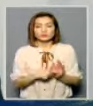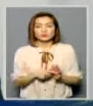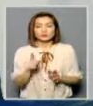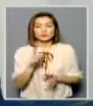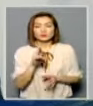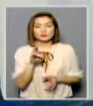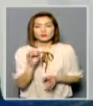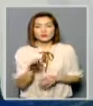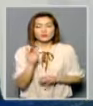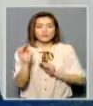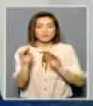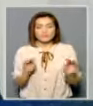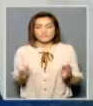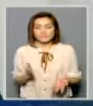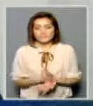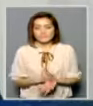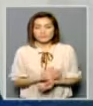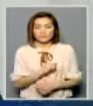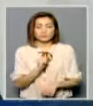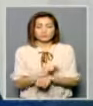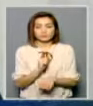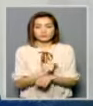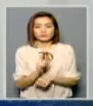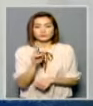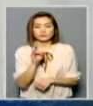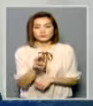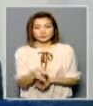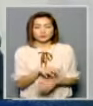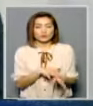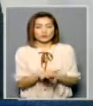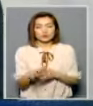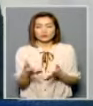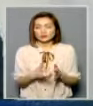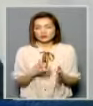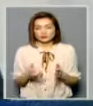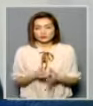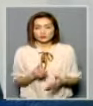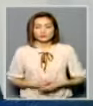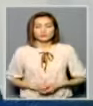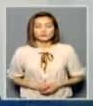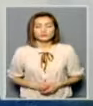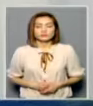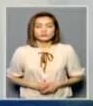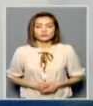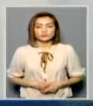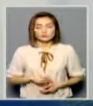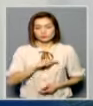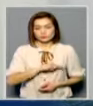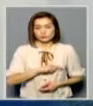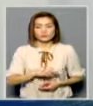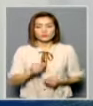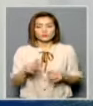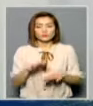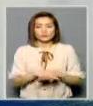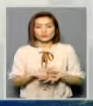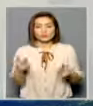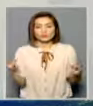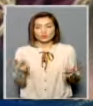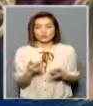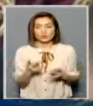орнатылды. Алайда жол белгісі мен мына аялдама белгісі толыққанды жетіспейді. Тасқала үш ауылы бойынша бұл жұмыстарға енді қаражат бөлу қажет